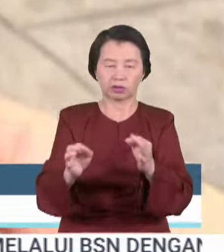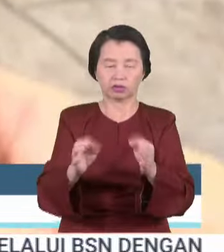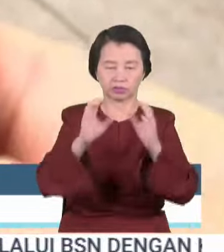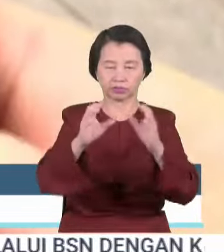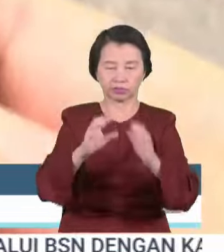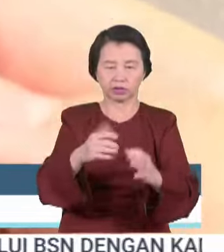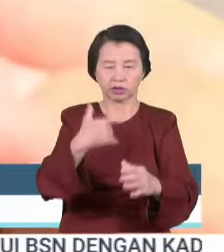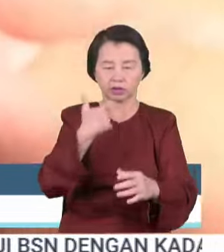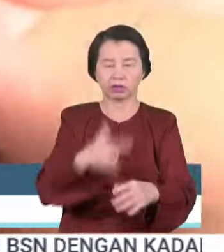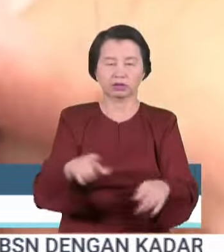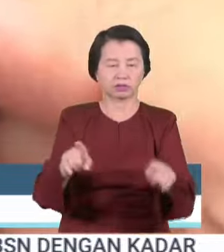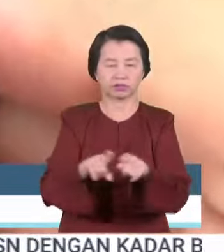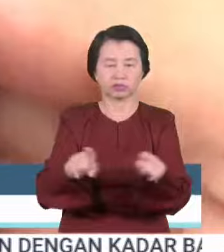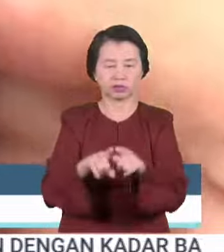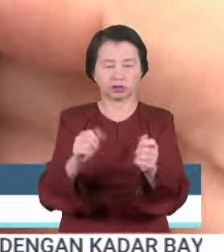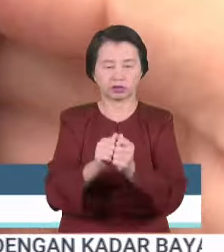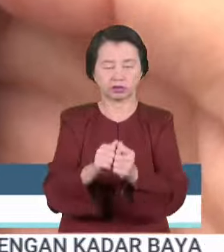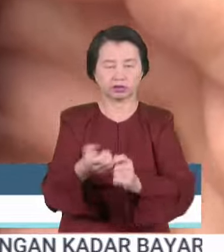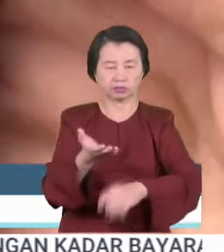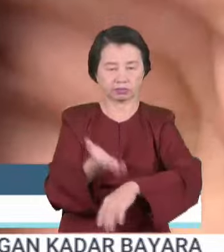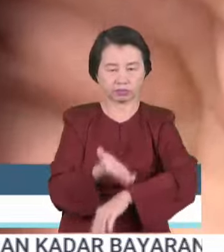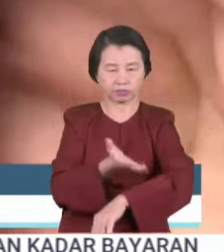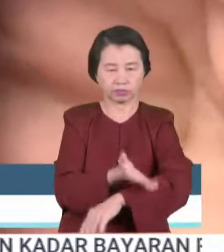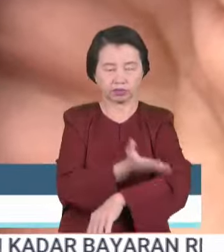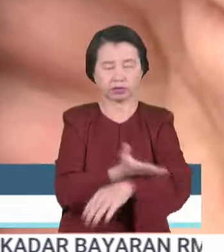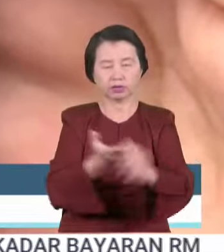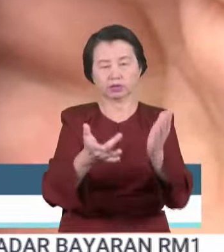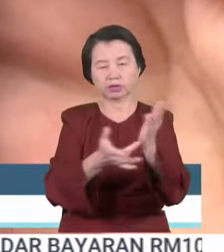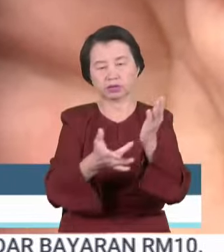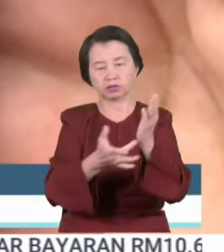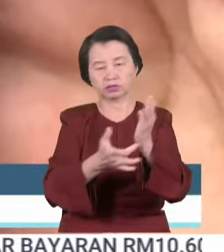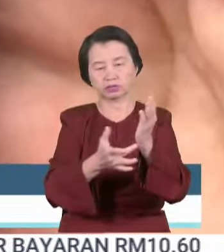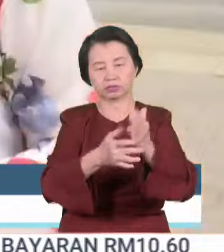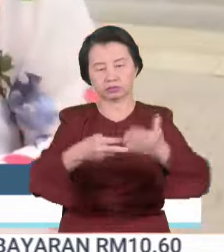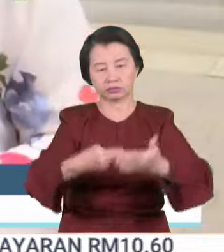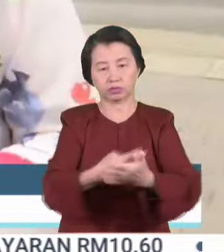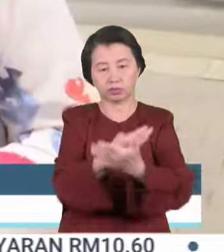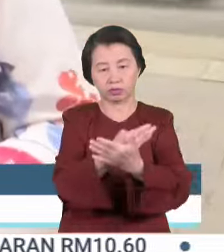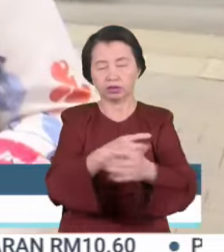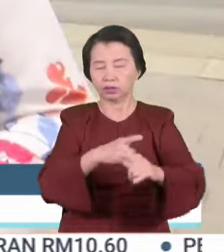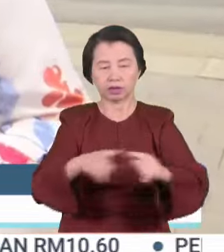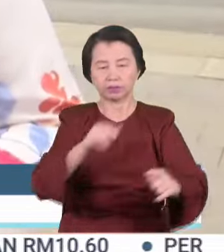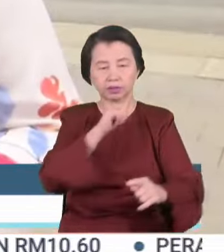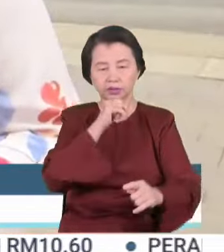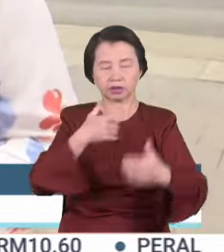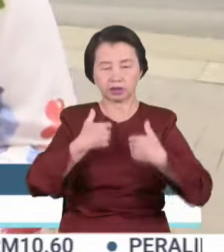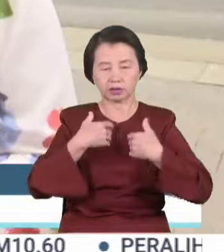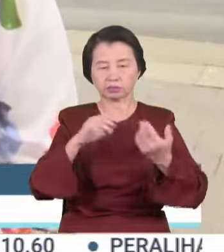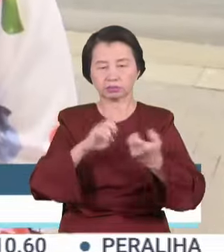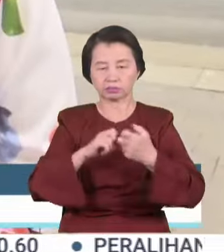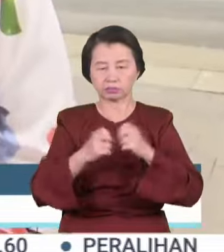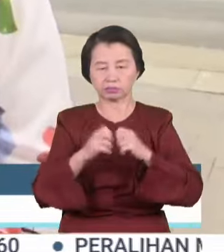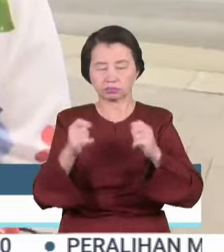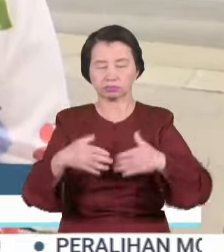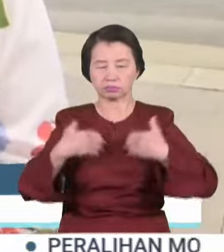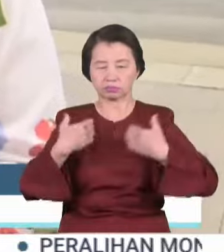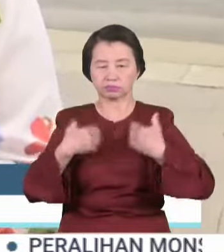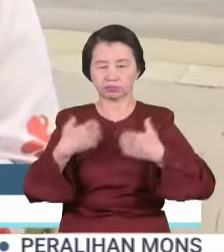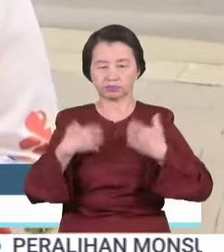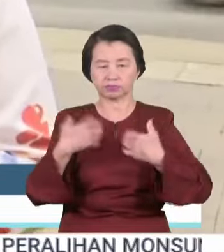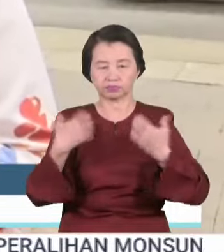itu sejajar dengan perkembangan teknologi, namun ia tidak menjejaskan